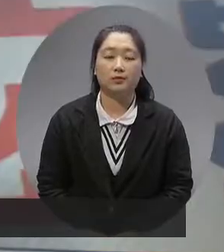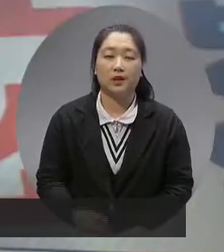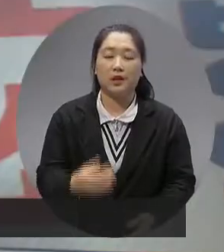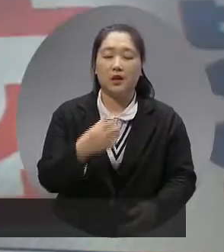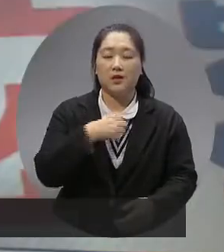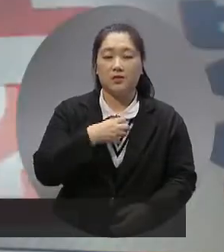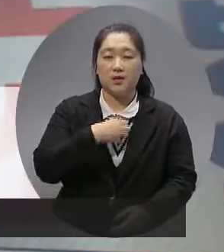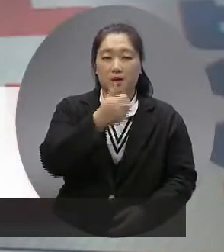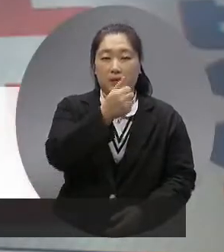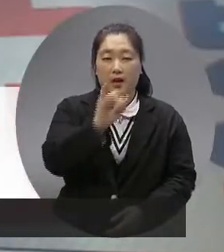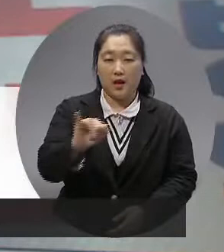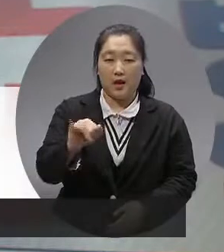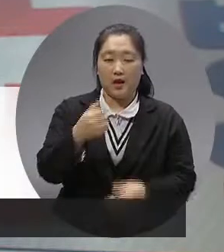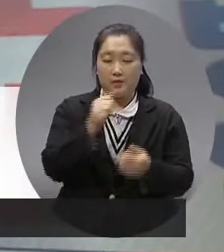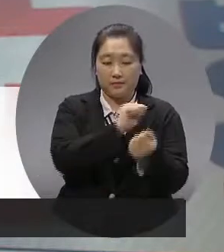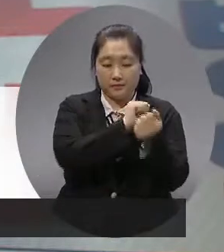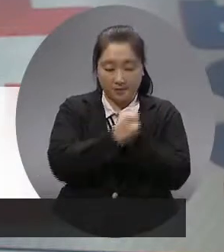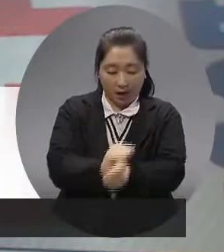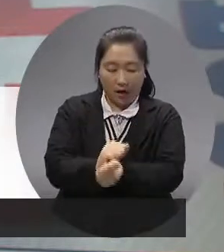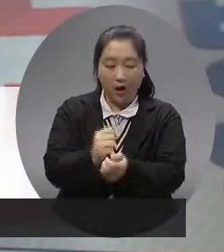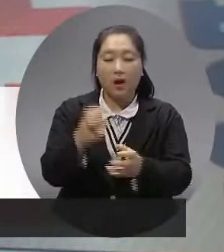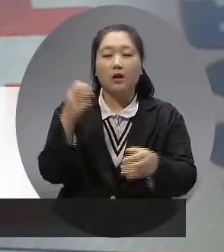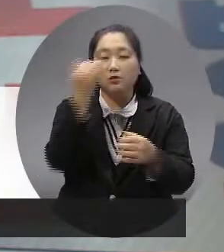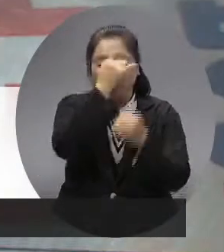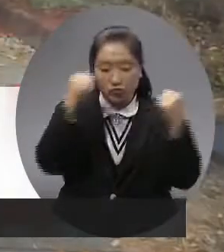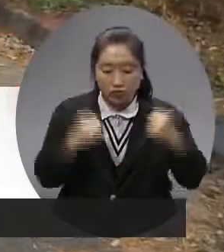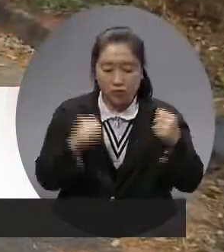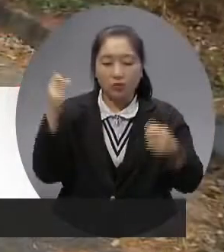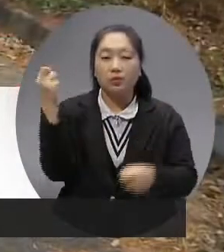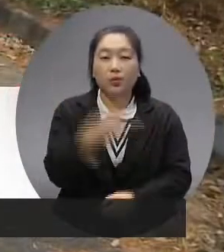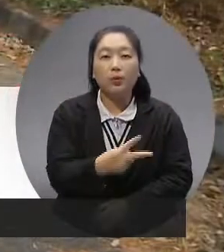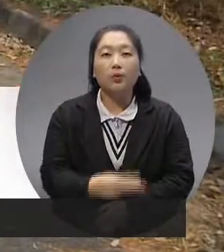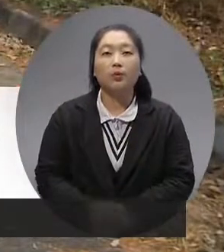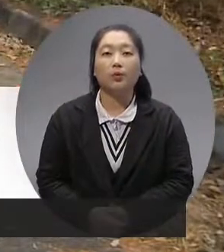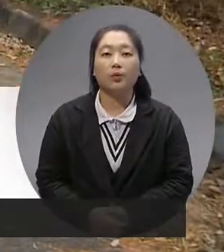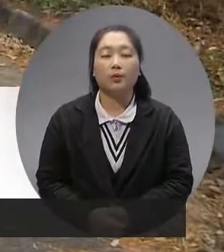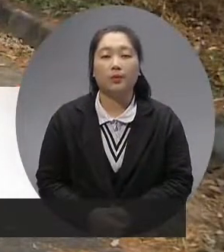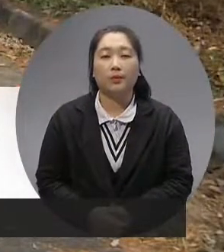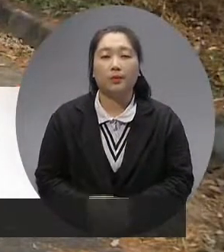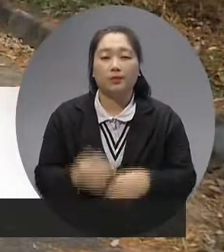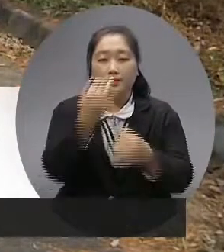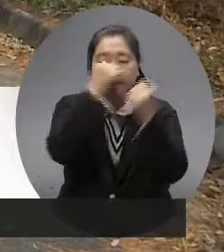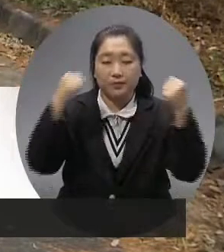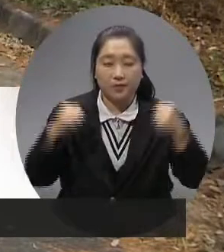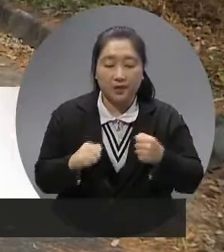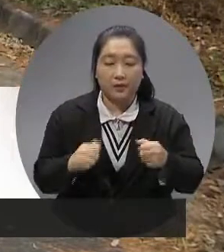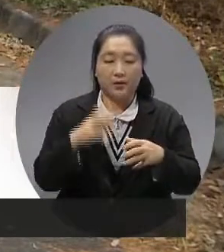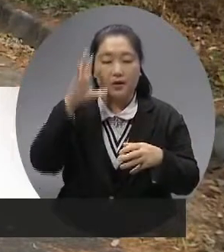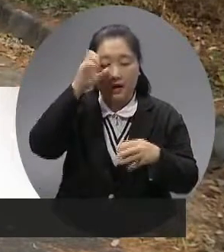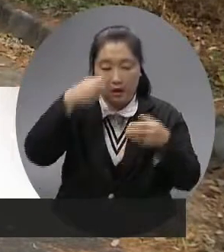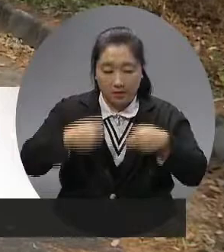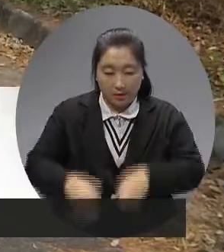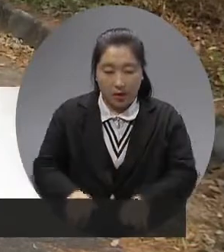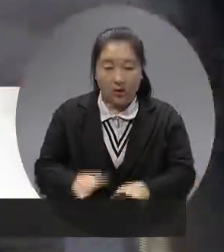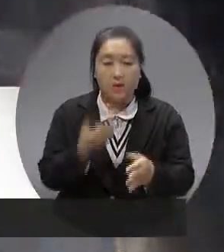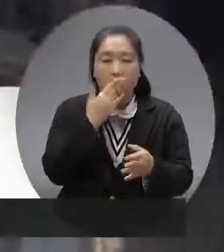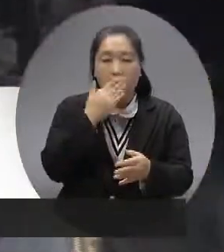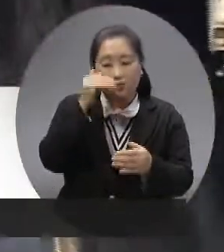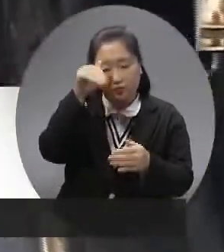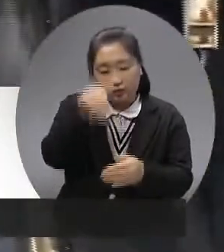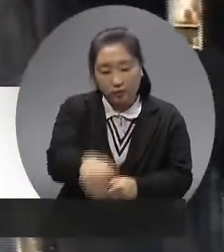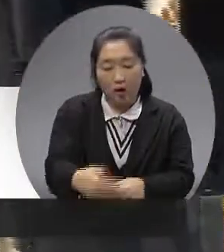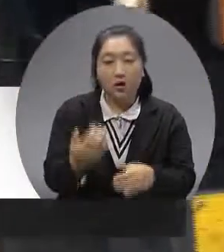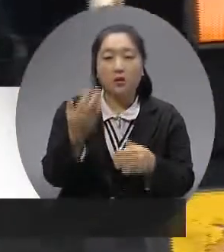고병원성 조류 인플루엔자에 감염된 농가가 충북에서 또 나왔습니다. 충청북도는 산란율과 사료 섭취율이